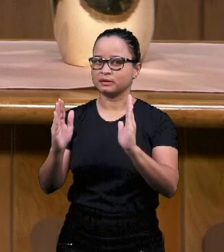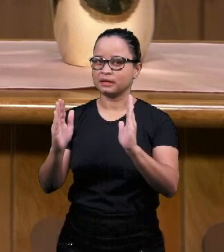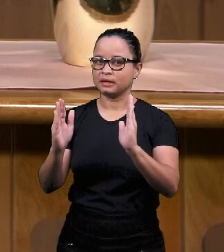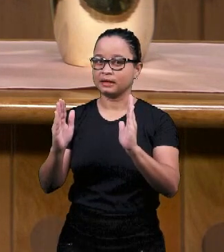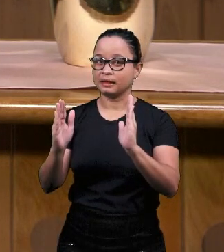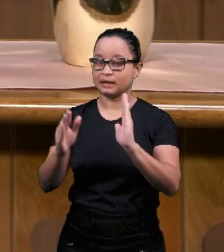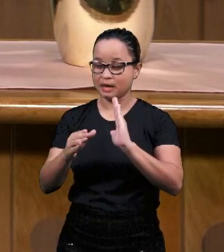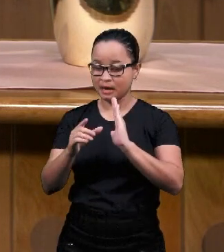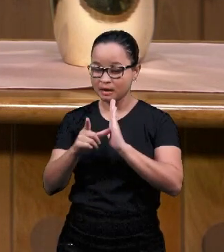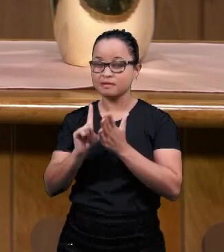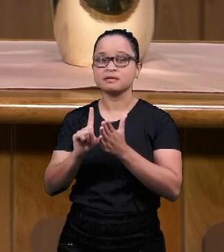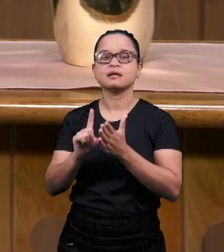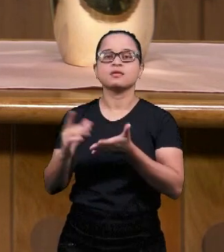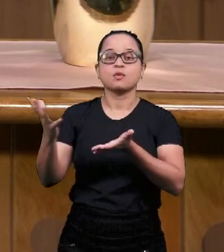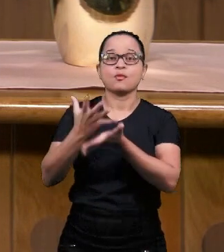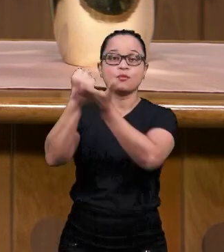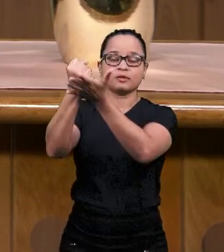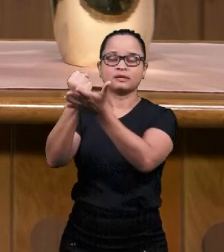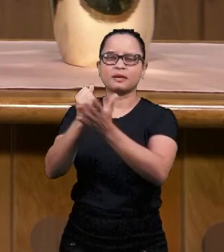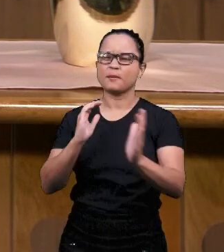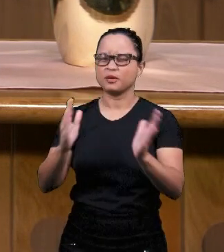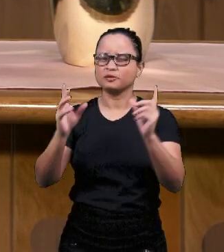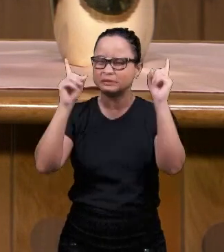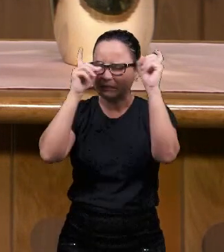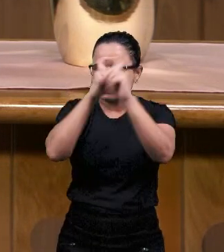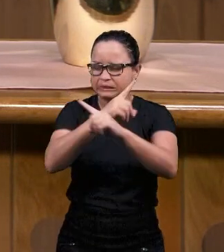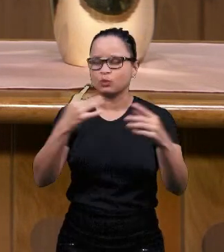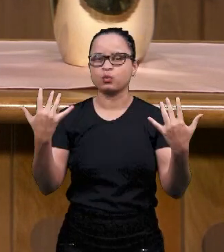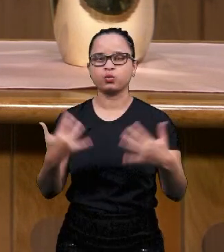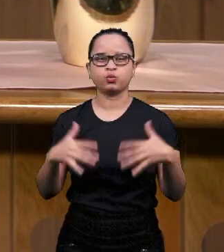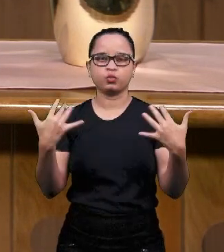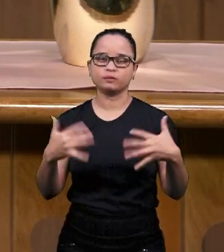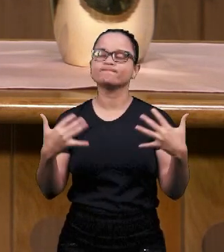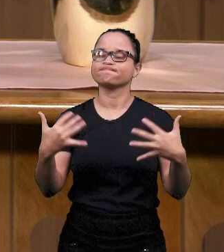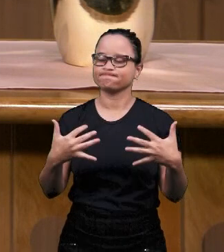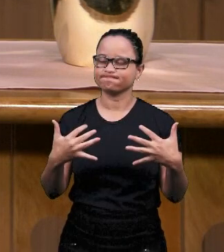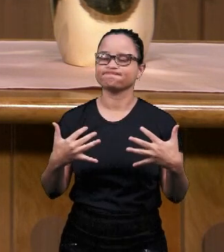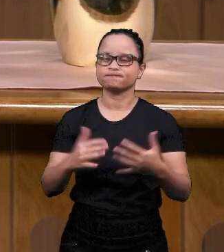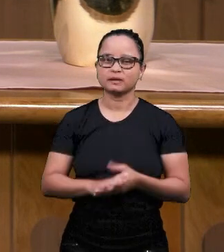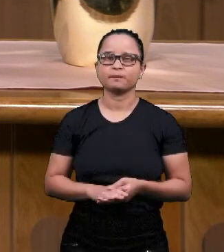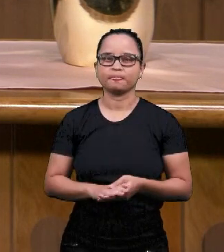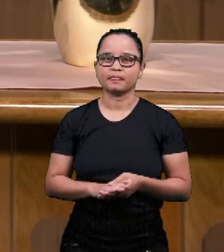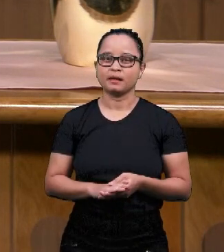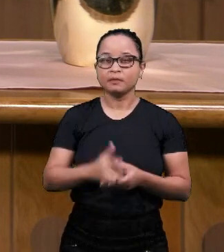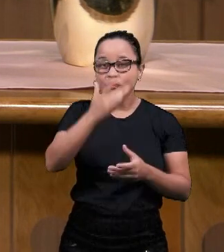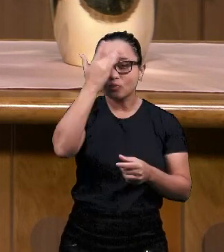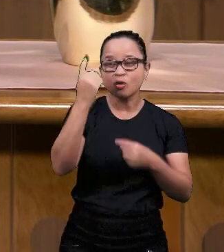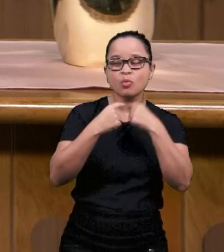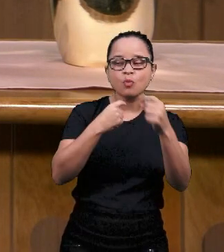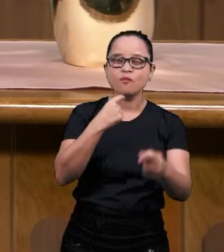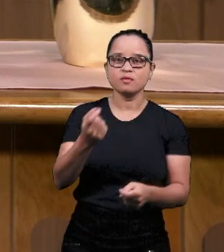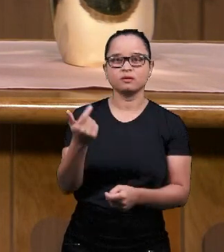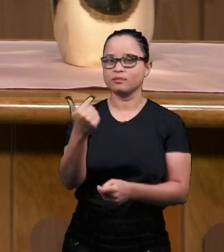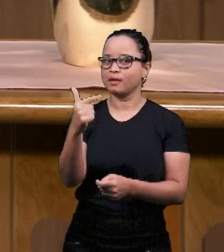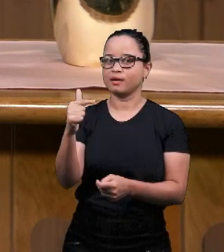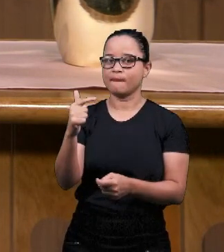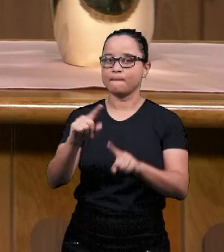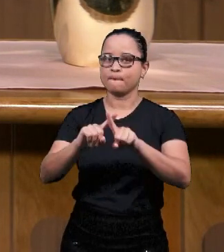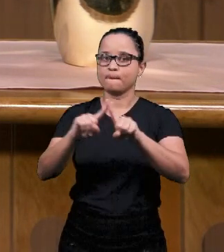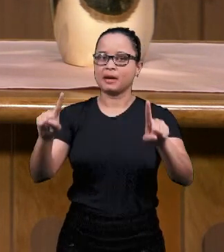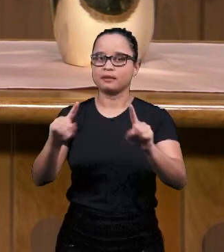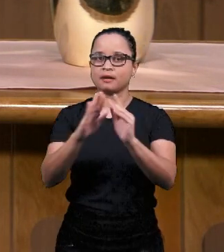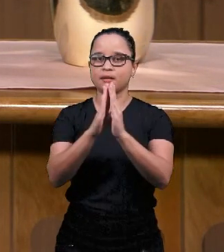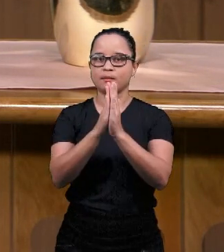Иисуса. Это дни, которые предшествуют восхищению Церкви. Это трудные дни. Трудные